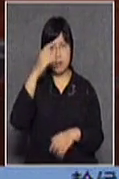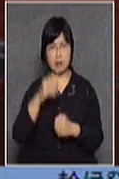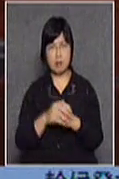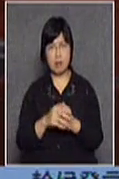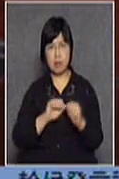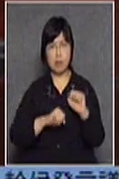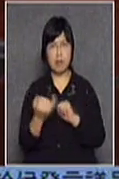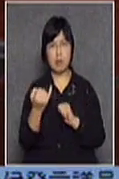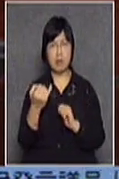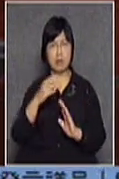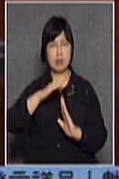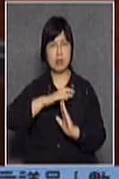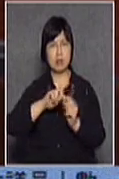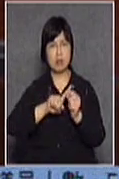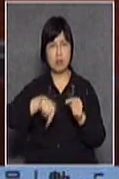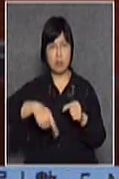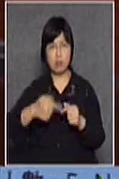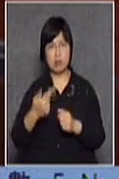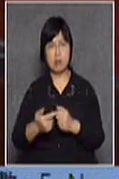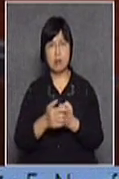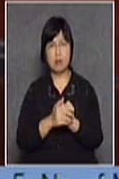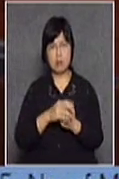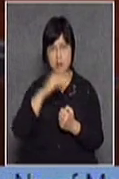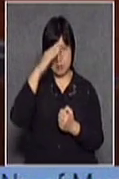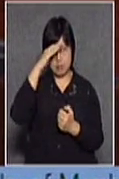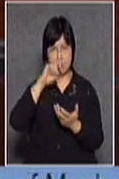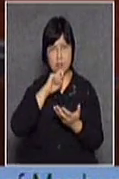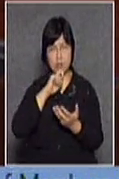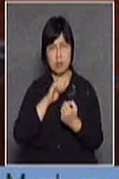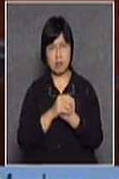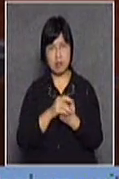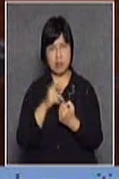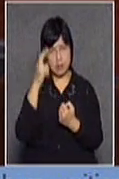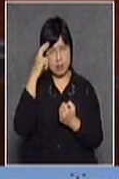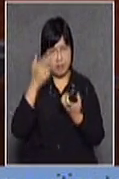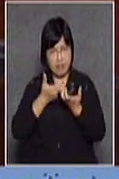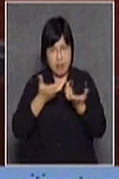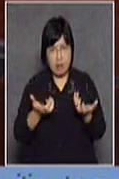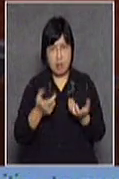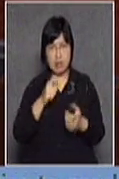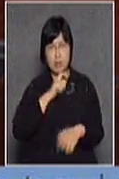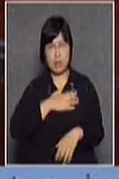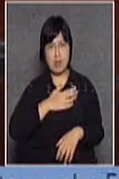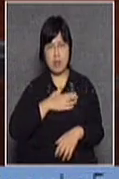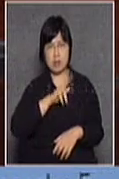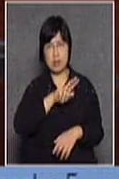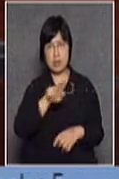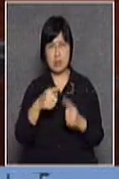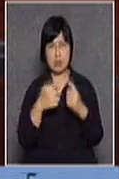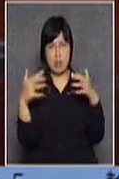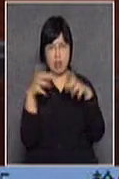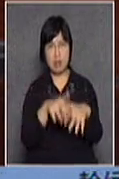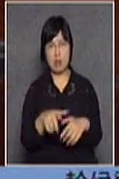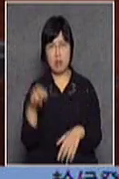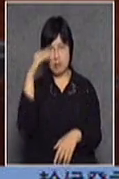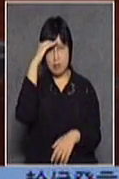行為癱瘓中環，警察有這個精神分裂症，也有這個恐懼症，見到群眾就警察